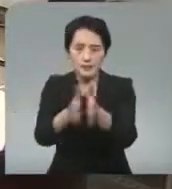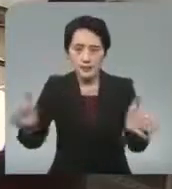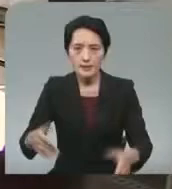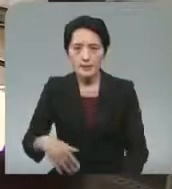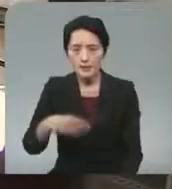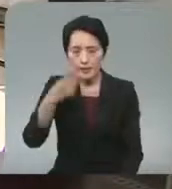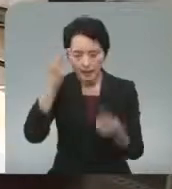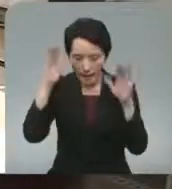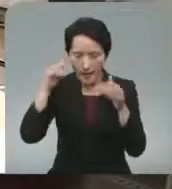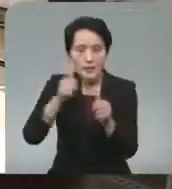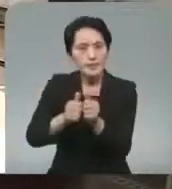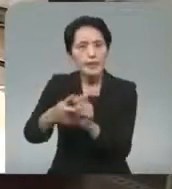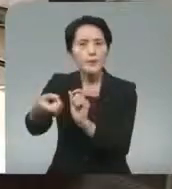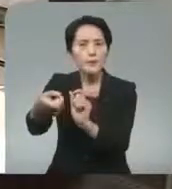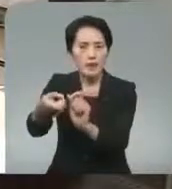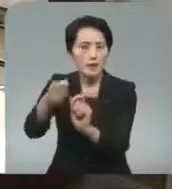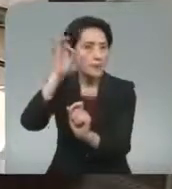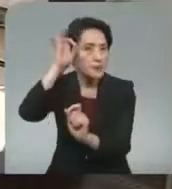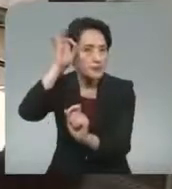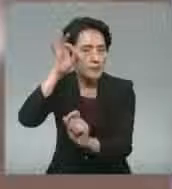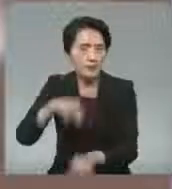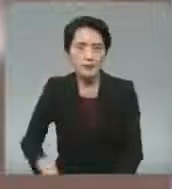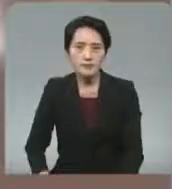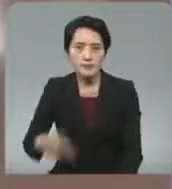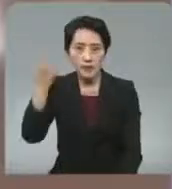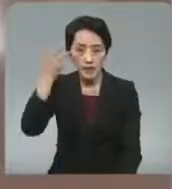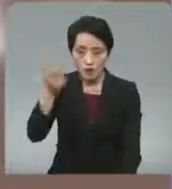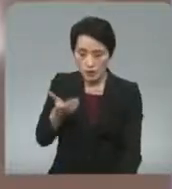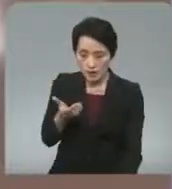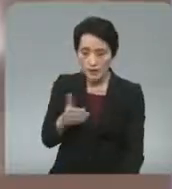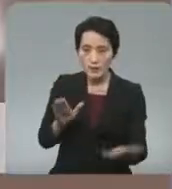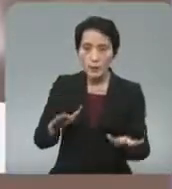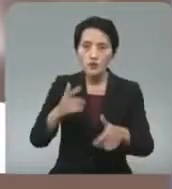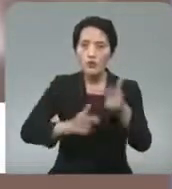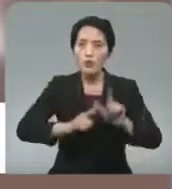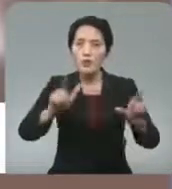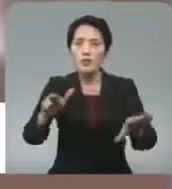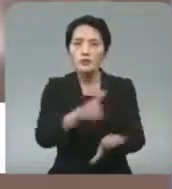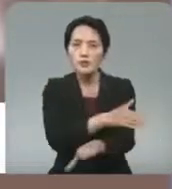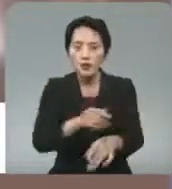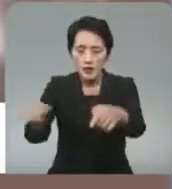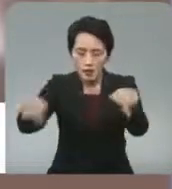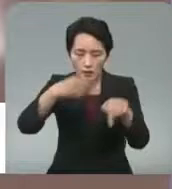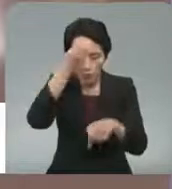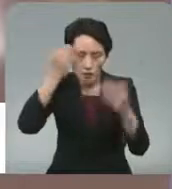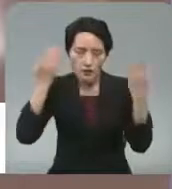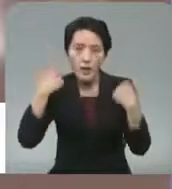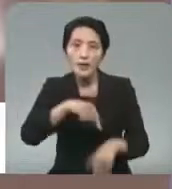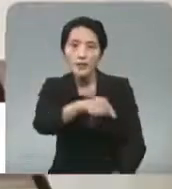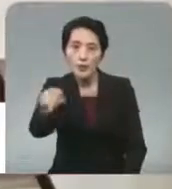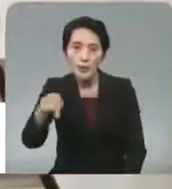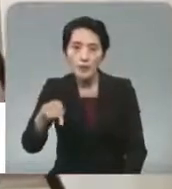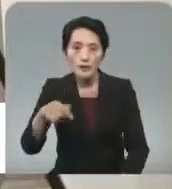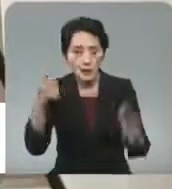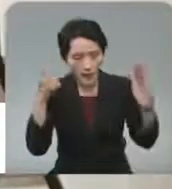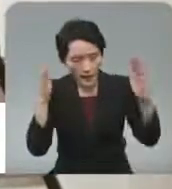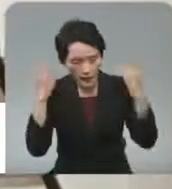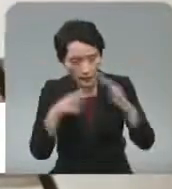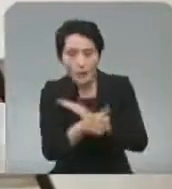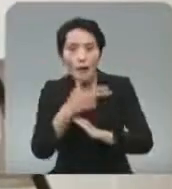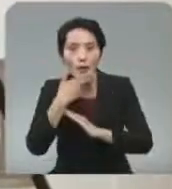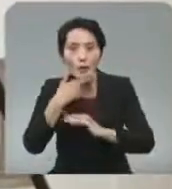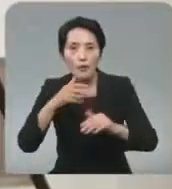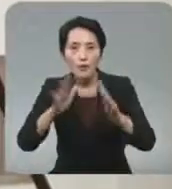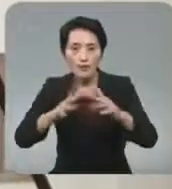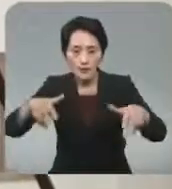gefordert auffrischungsimpfungen für 1,4 millionen mit dem ganzen weg ziehen die impfte begannen heute